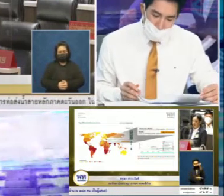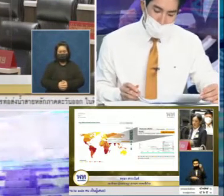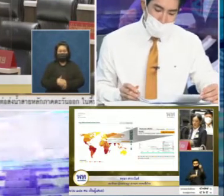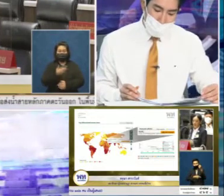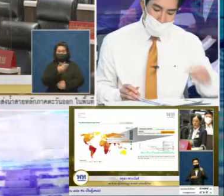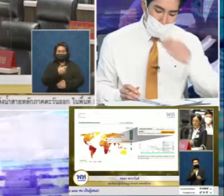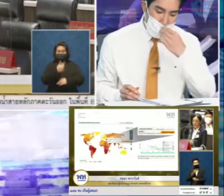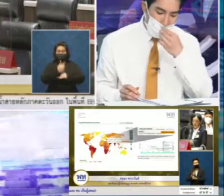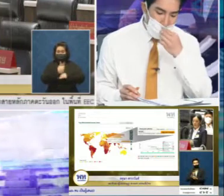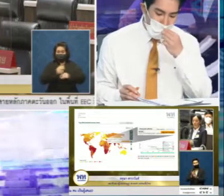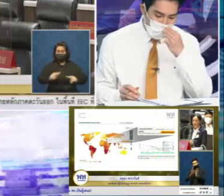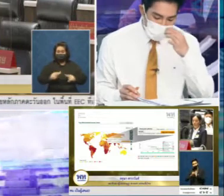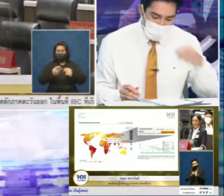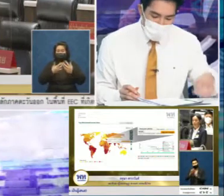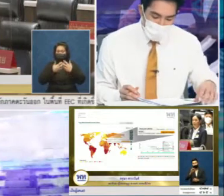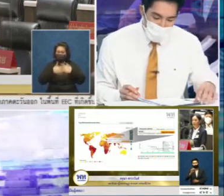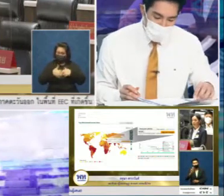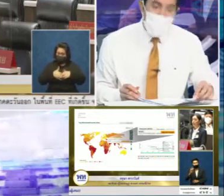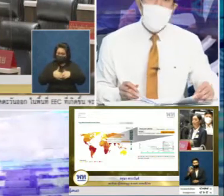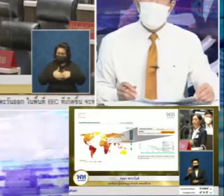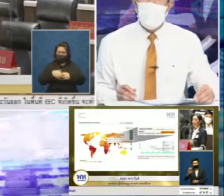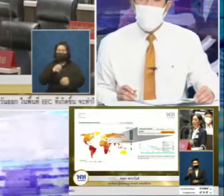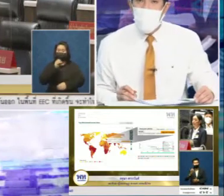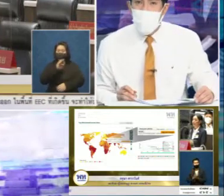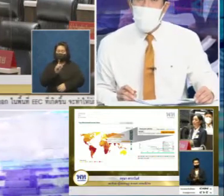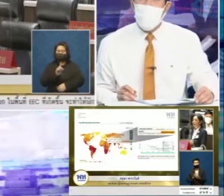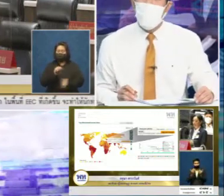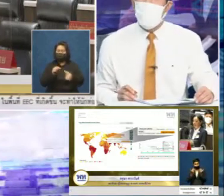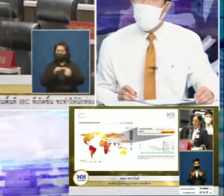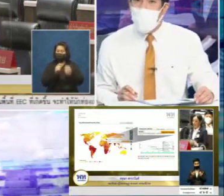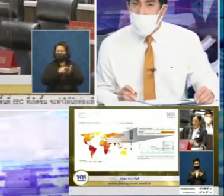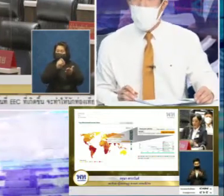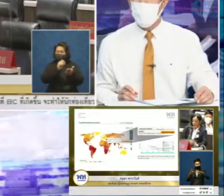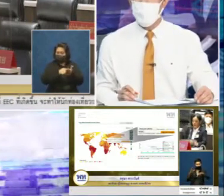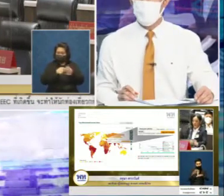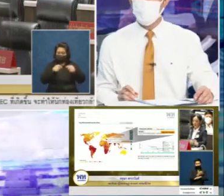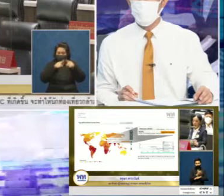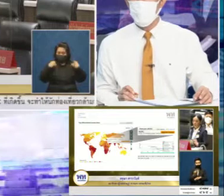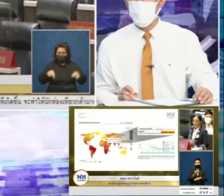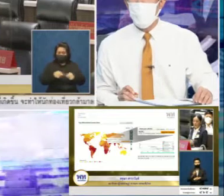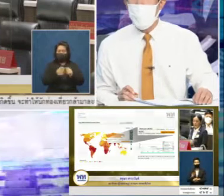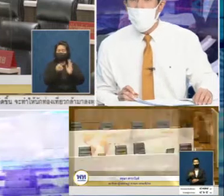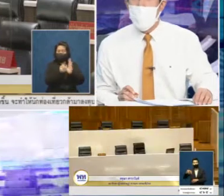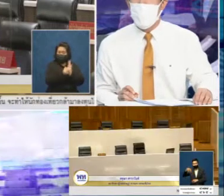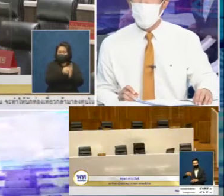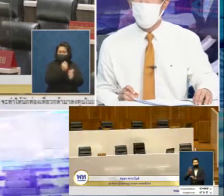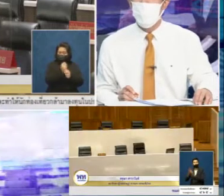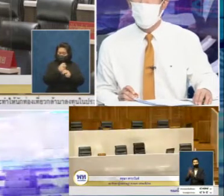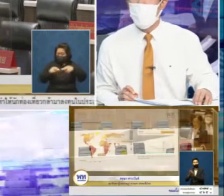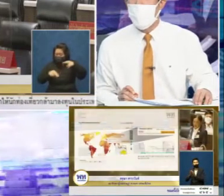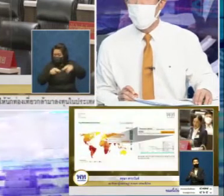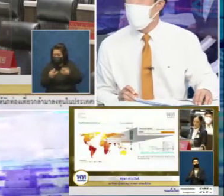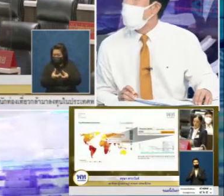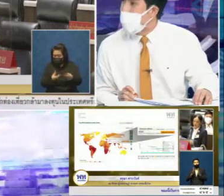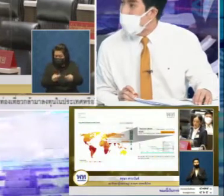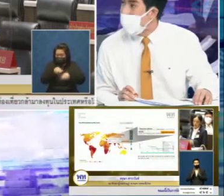เธอมีการบอกด้วยนะครับว่าถ้าหากว่านายกรัฐมนตรีมาตอบเนี่ยอย่ามาโยนผิดให้รัฐบาลไทยรักไทยนะเพราะว่าตอนนั้นคนที่ไปเปิดเหมืองเนี่ยคื